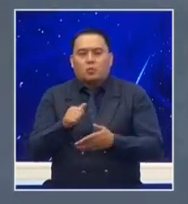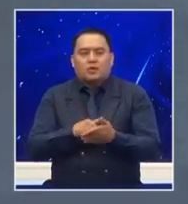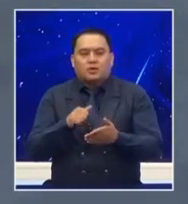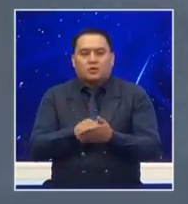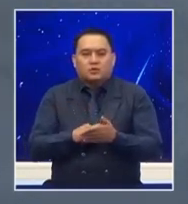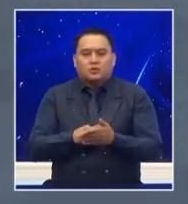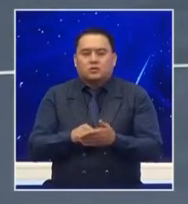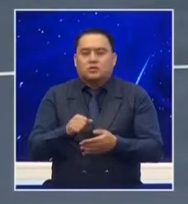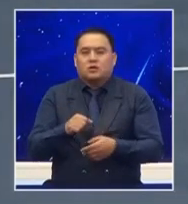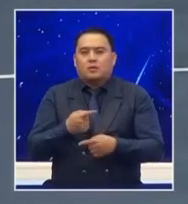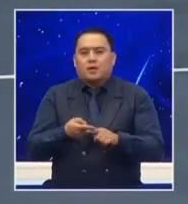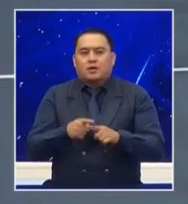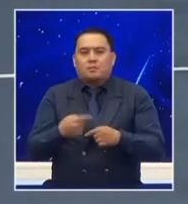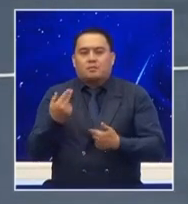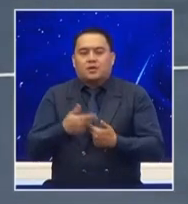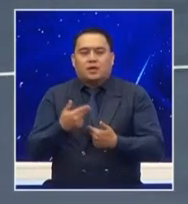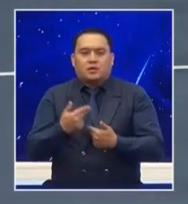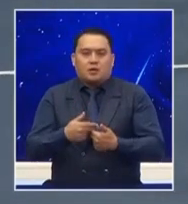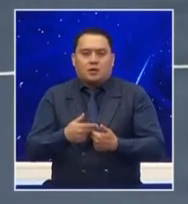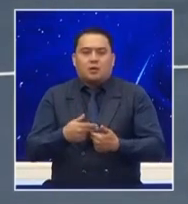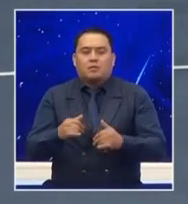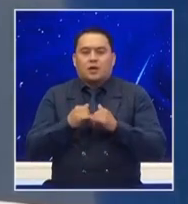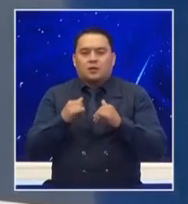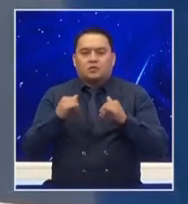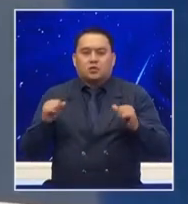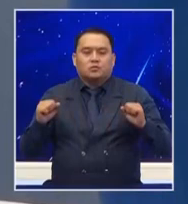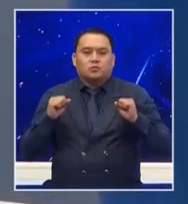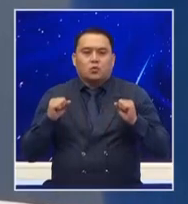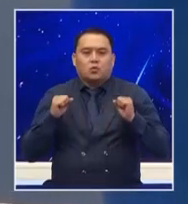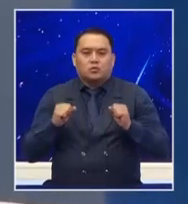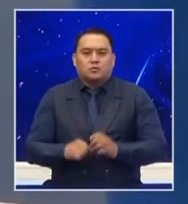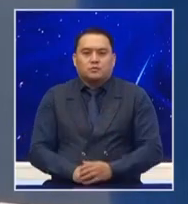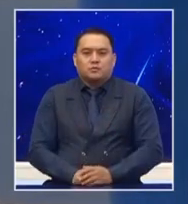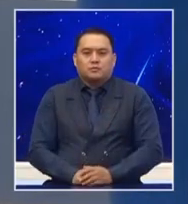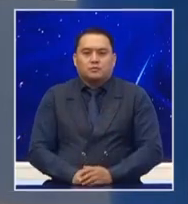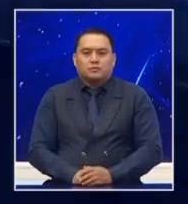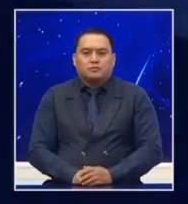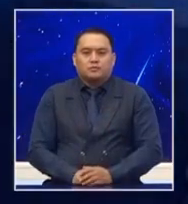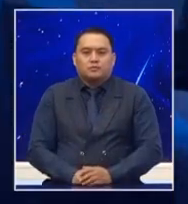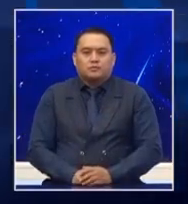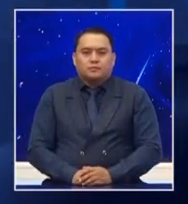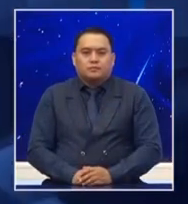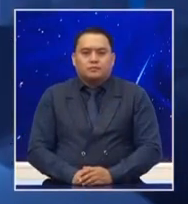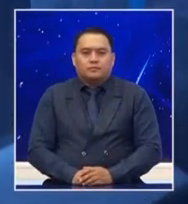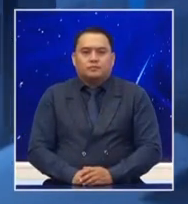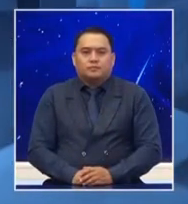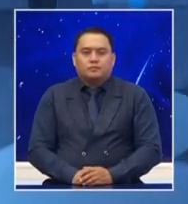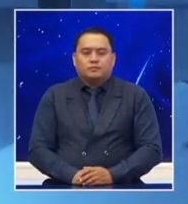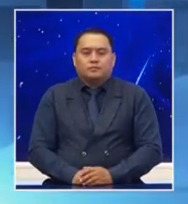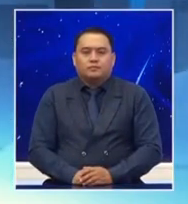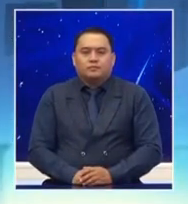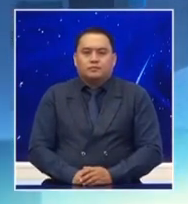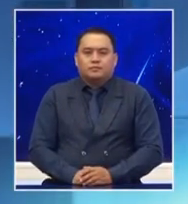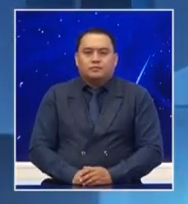не должны становиться камнем преткновения для масштабного развития большого тенниса, уверены специалисты. Алексей Цоя, Блэк Утыкбай,